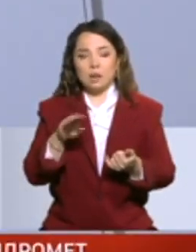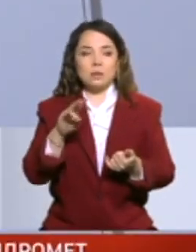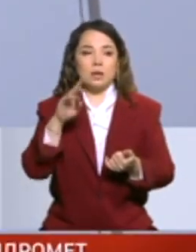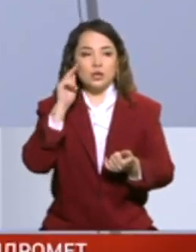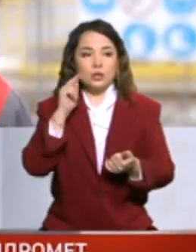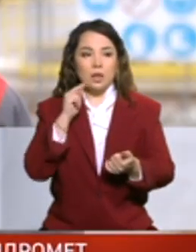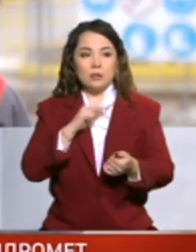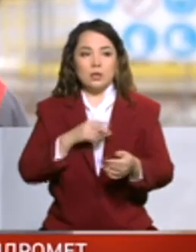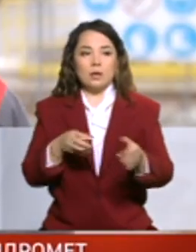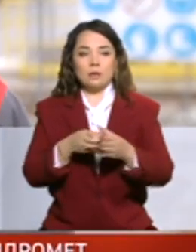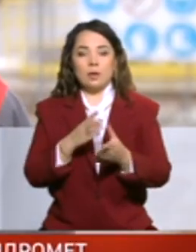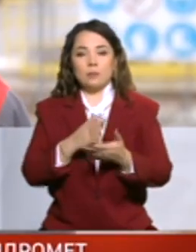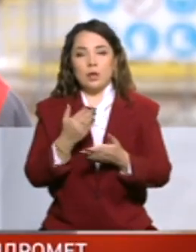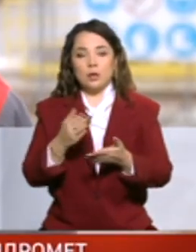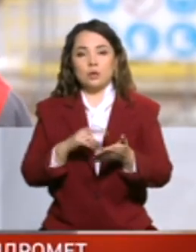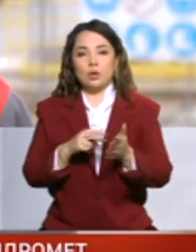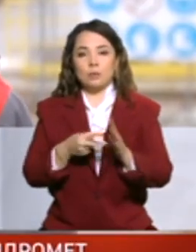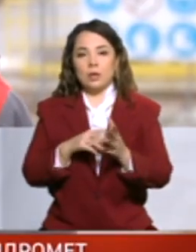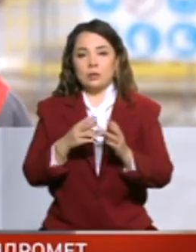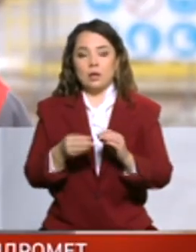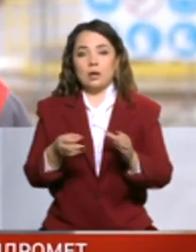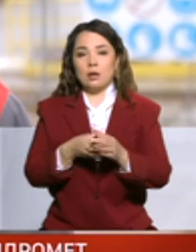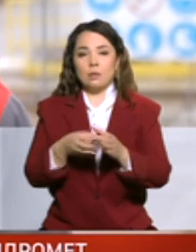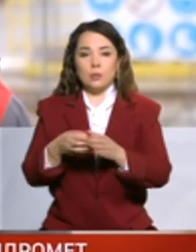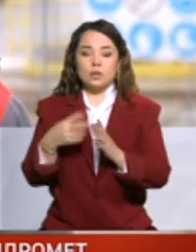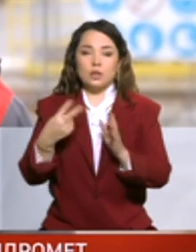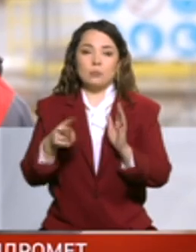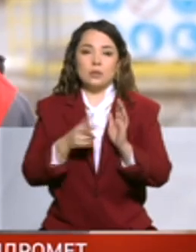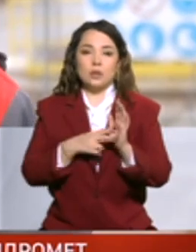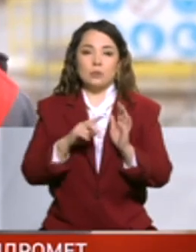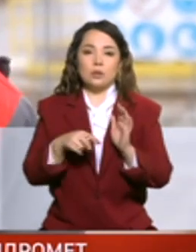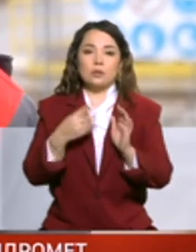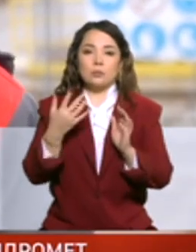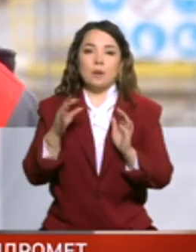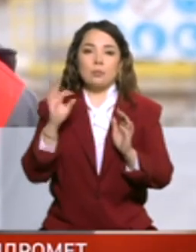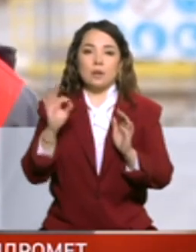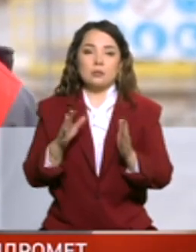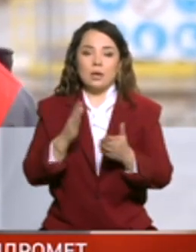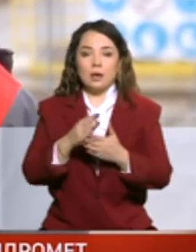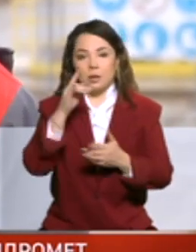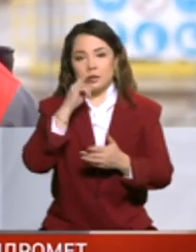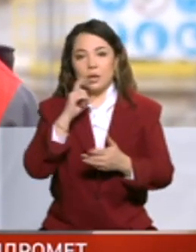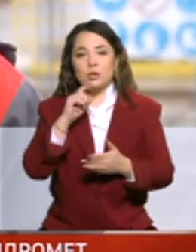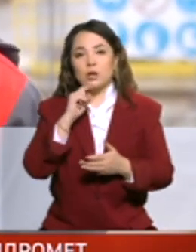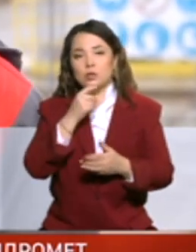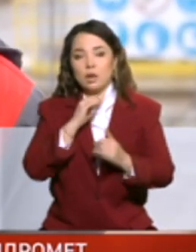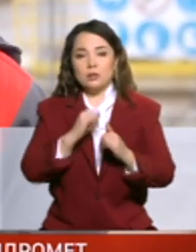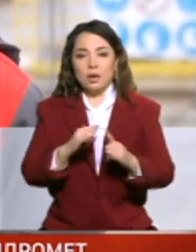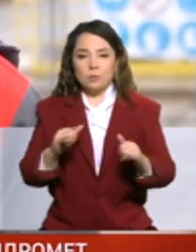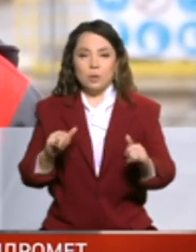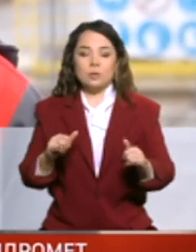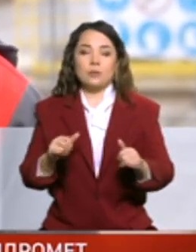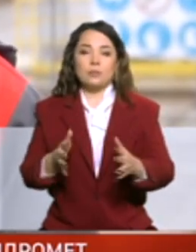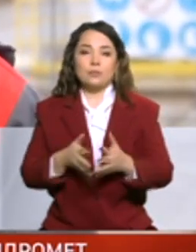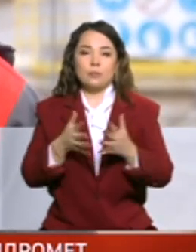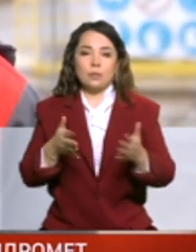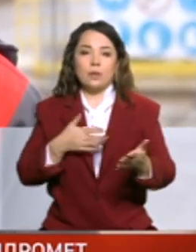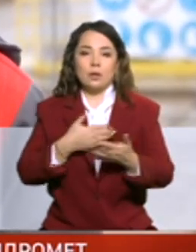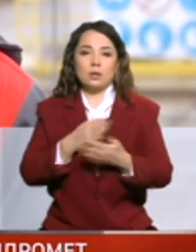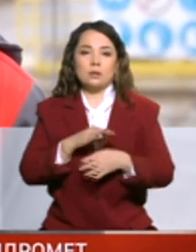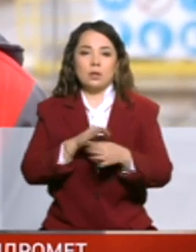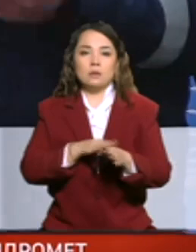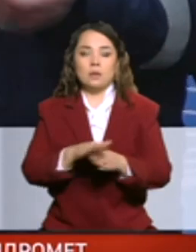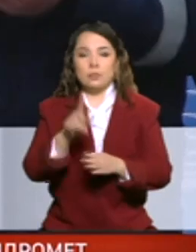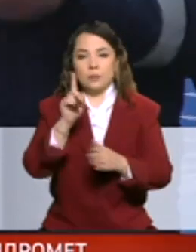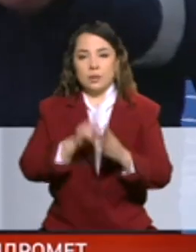кәсіпорынның еншісінде. Жобадағы компаниямыздың үлесі 27,5%. Қазақстан экономикасының дамуына елеулі үлес қосамыз деп